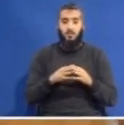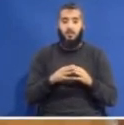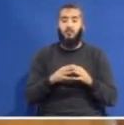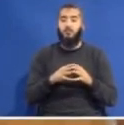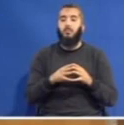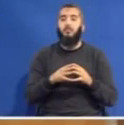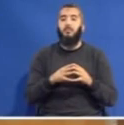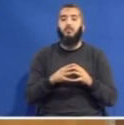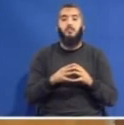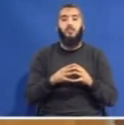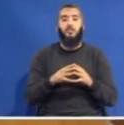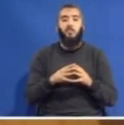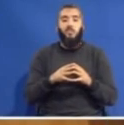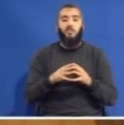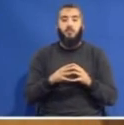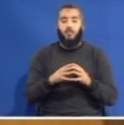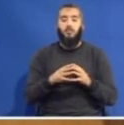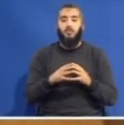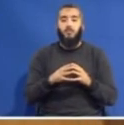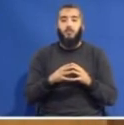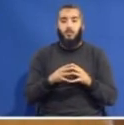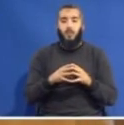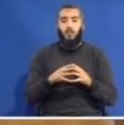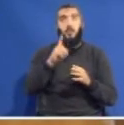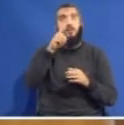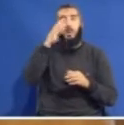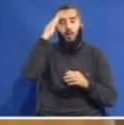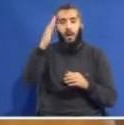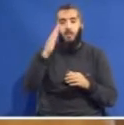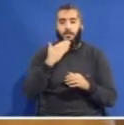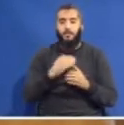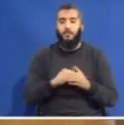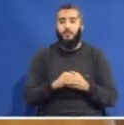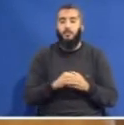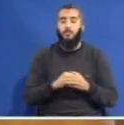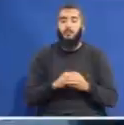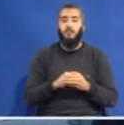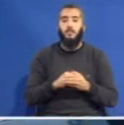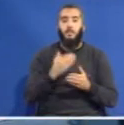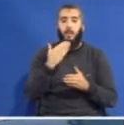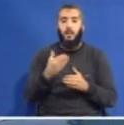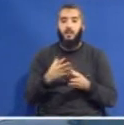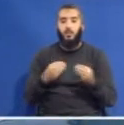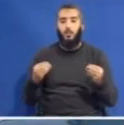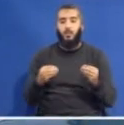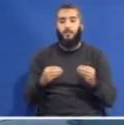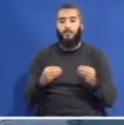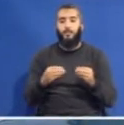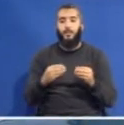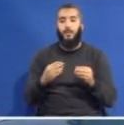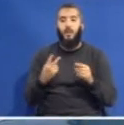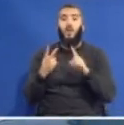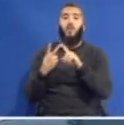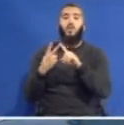وعاء زمن يصلح للقضاء. الله يبارك وربي يوفق إن شاء الله. الله ينور. شكرا جزيلا شيخنا على التوجيه. نجاوب